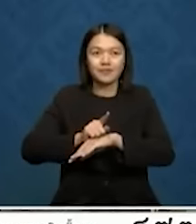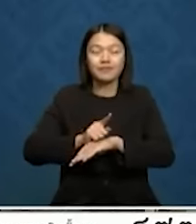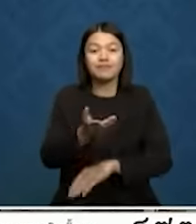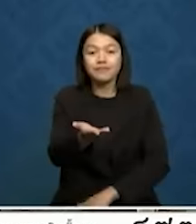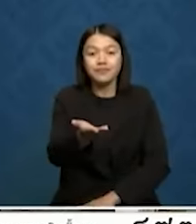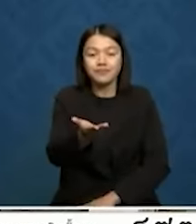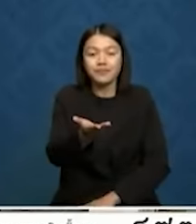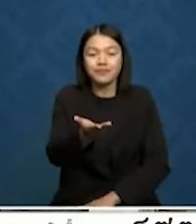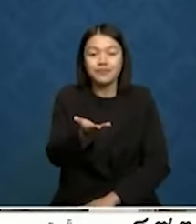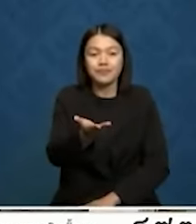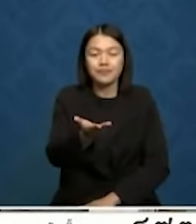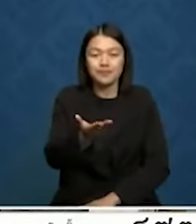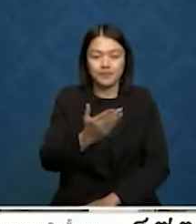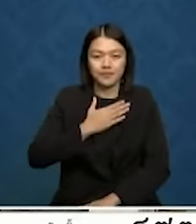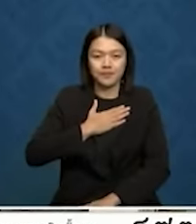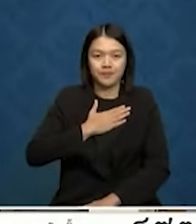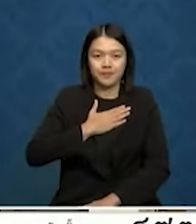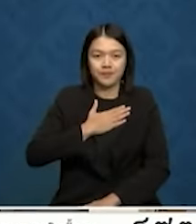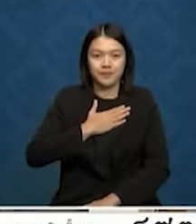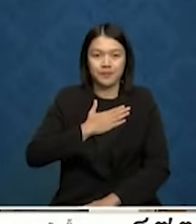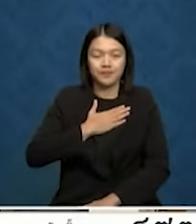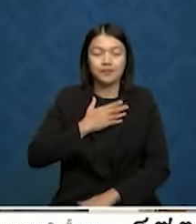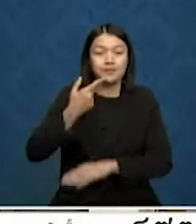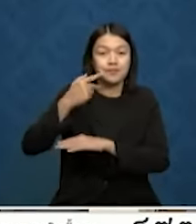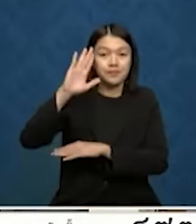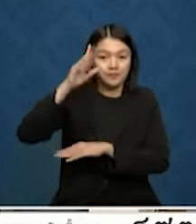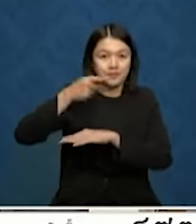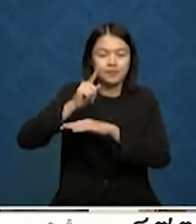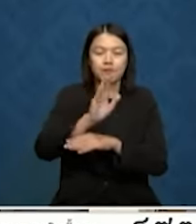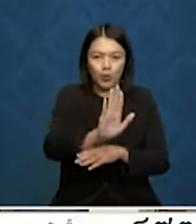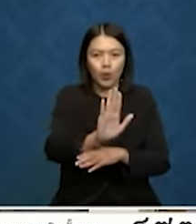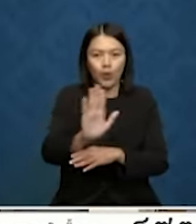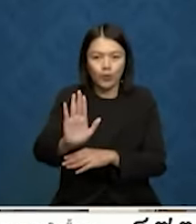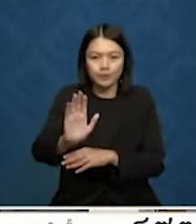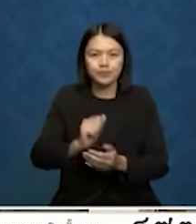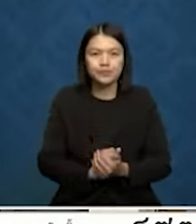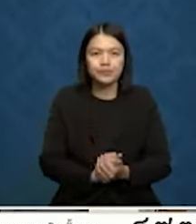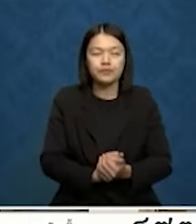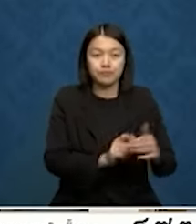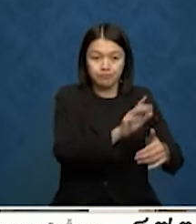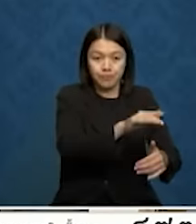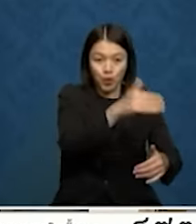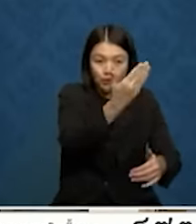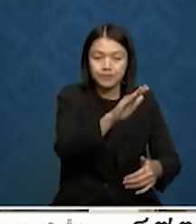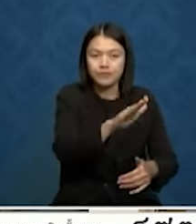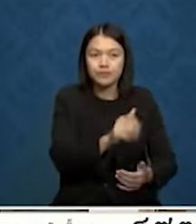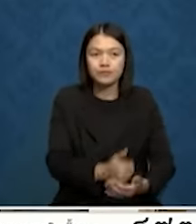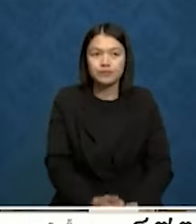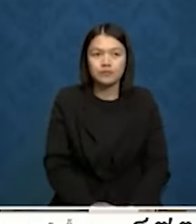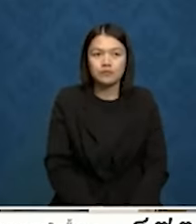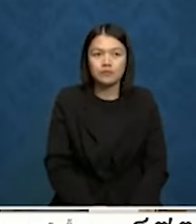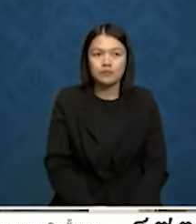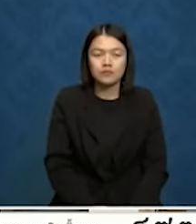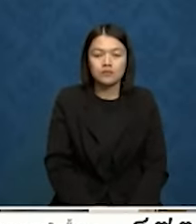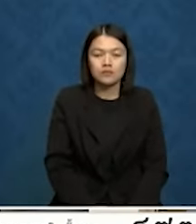เชิญครับ ท่านประธานที่เคารพครับผมสุกันโนมัฏฐาครับ ท่านประธานที่เคารพครับ เดี๋ยวติดขอติดเตียนละคนเอาประเด็นเอาวิ